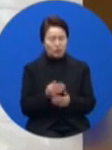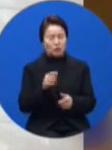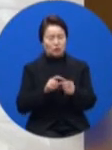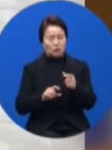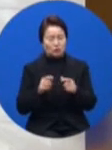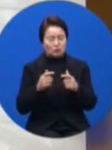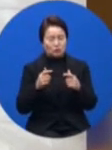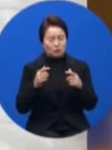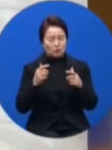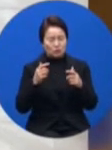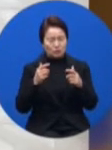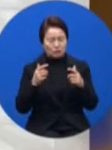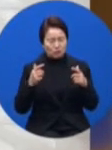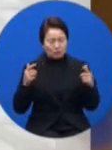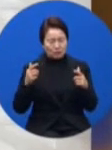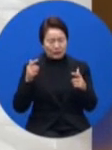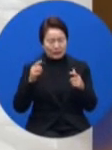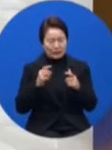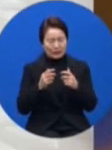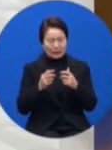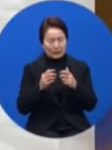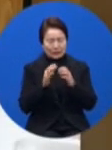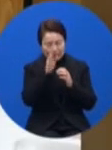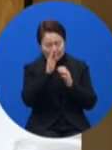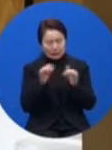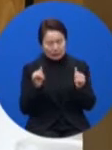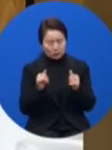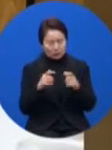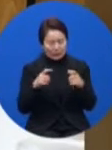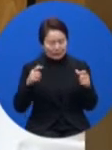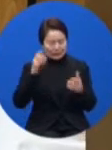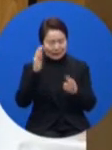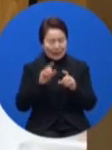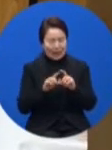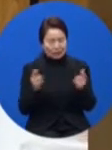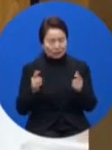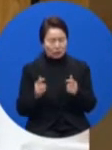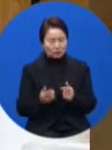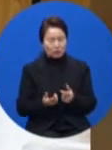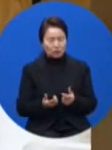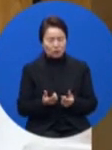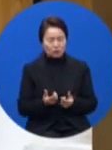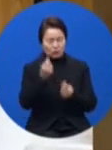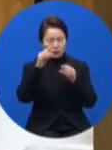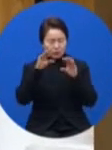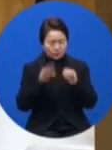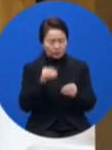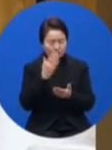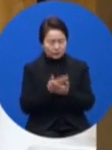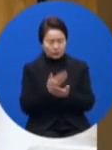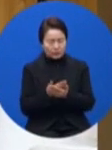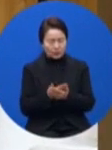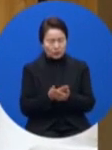확진자도 확산되지 않고 그리고 빨리 다 완쾌되는 그래서 이제는 모든 것이 정상으로 돌아갈 수 있게 그리고 아버지